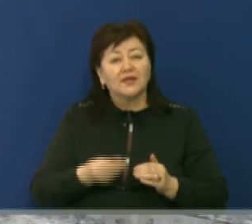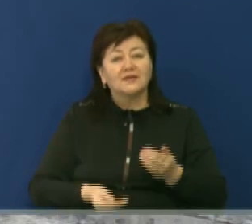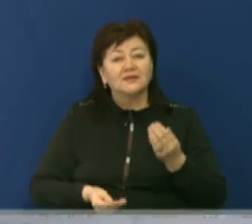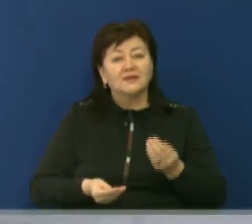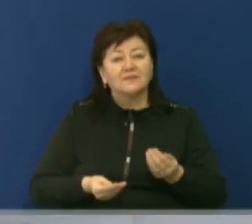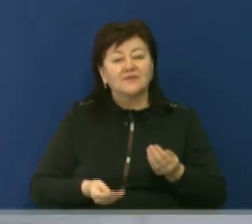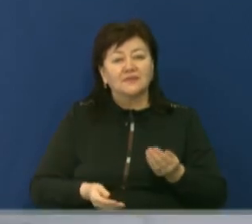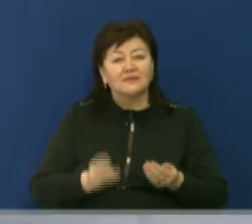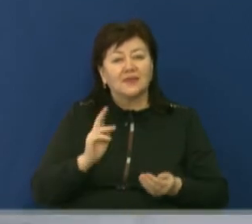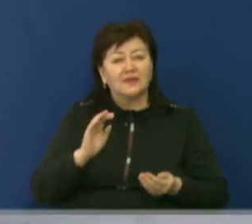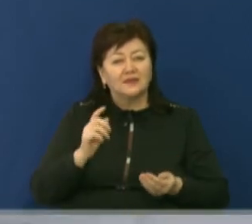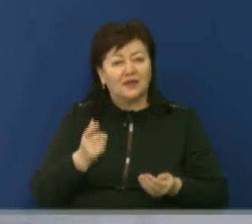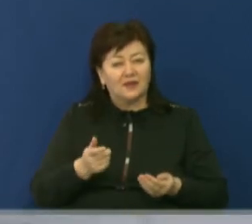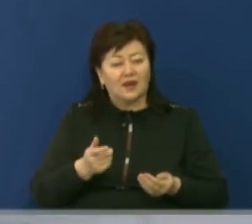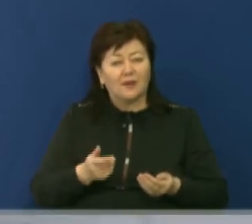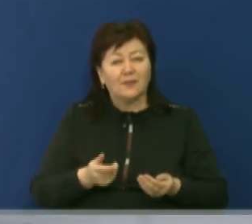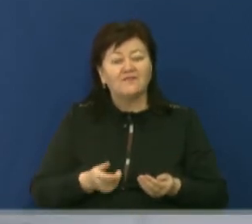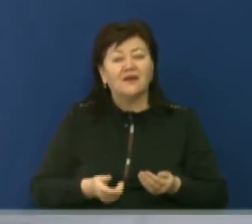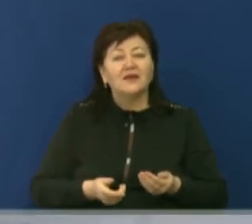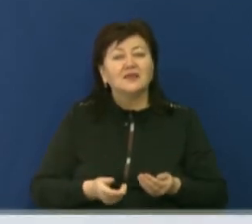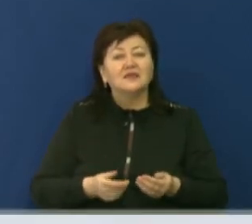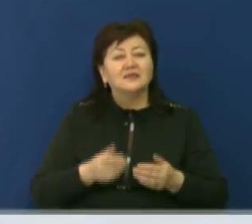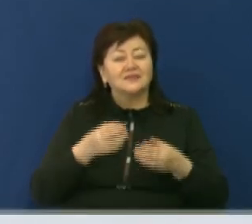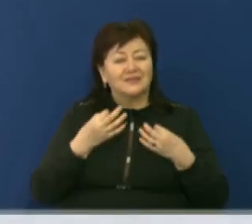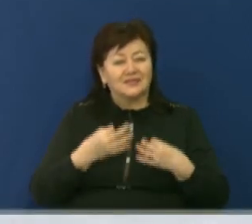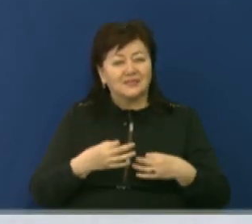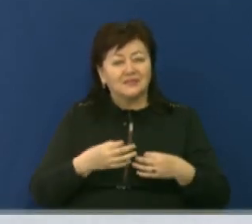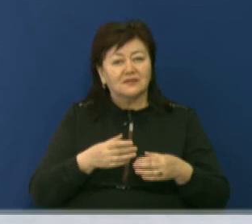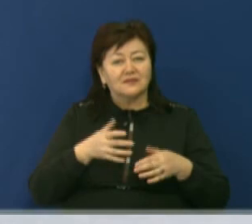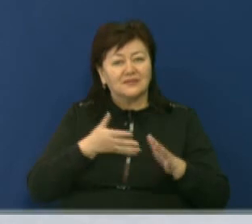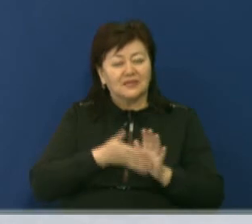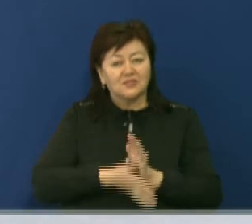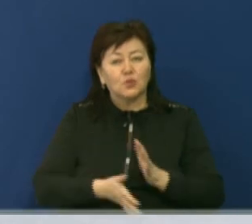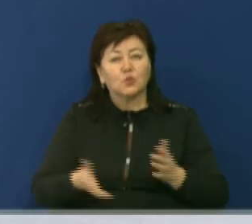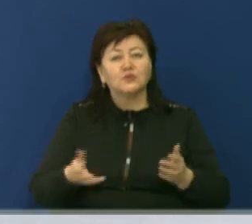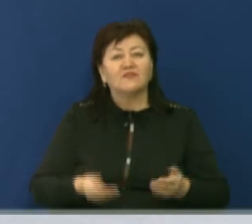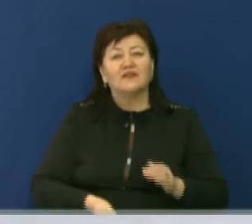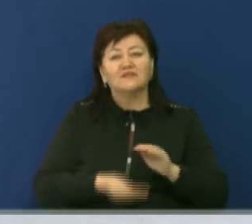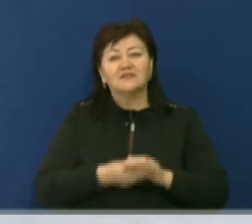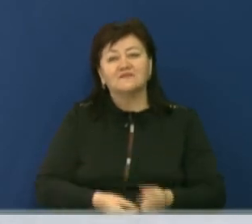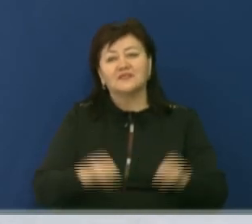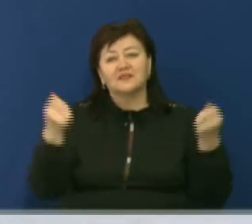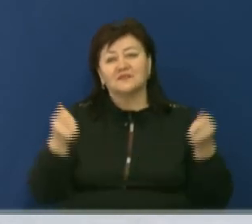соңына дейін аяқтау жоспарлануда. Бақытгүл Қазес, Эльмира Жүрсінбек қызы, Сәуле Байғалиева, Сұлтанбек Оралбеков, Семей телеарнасы.